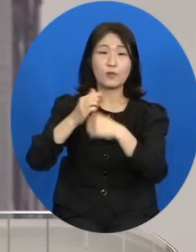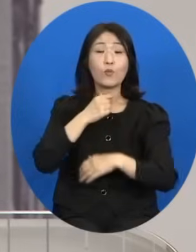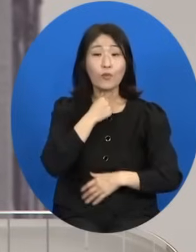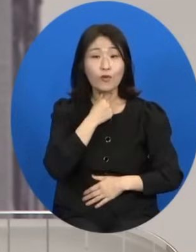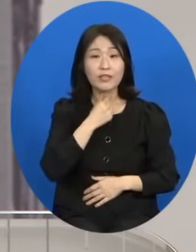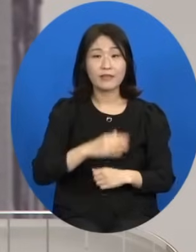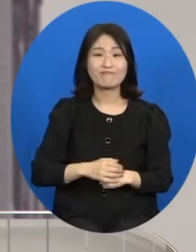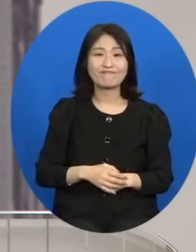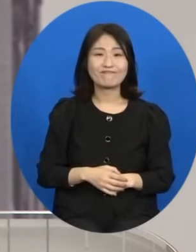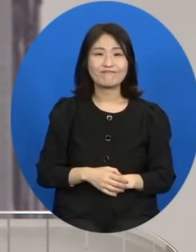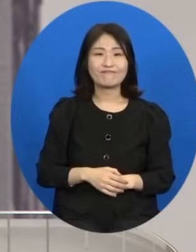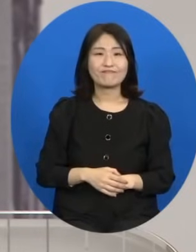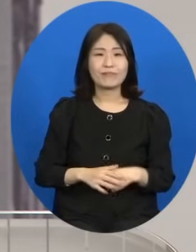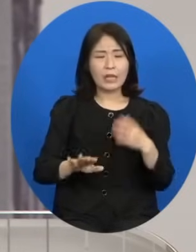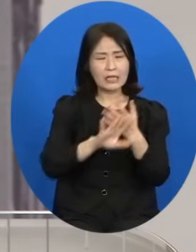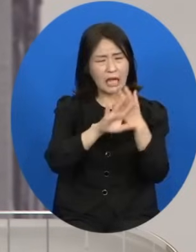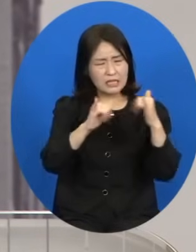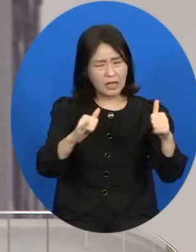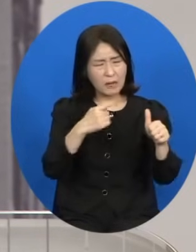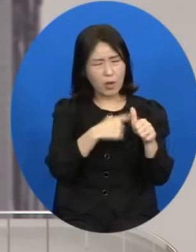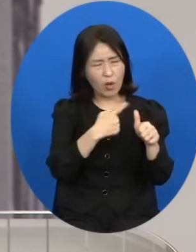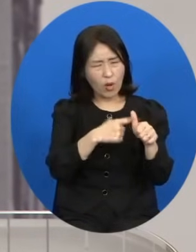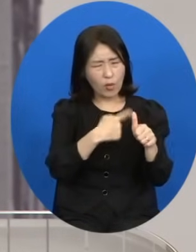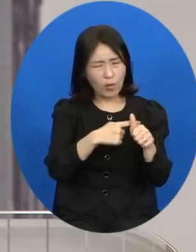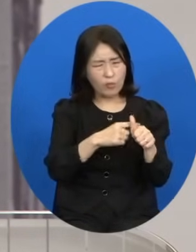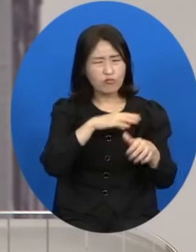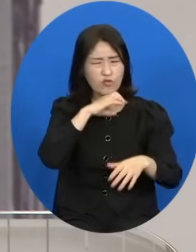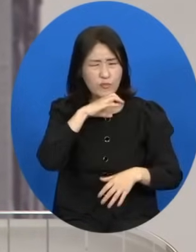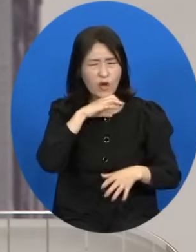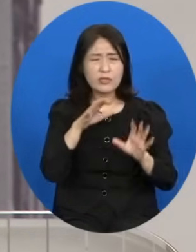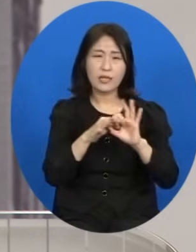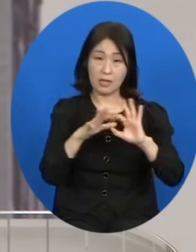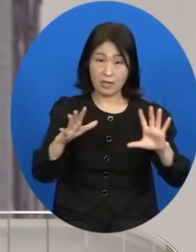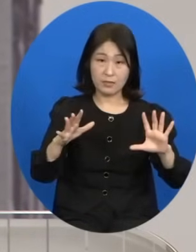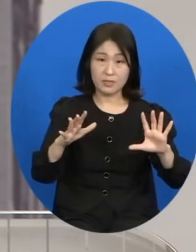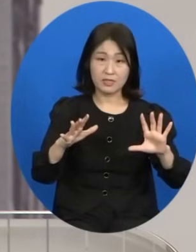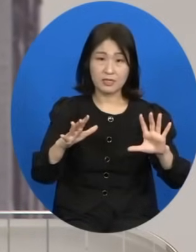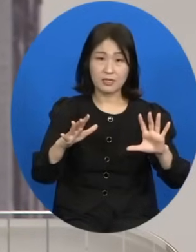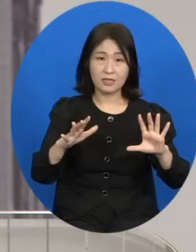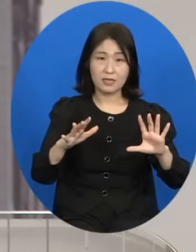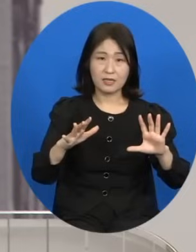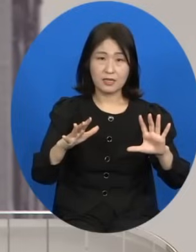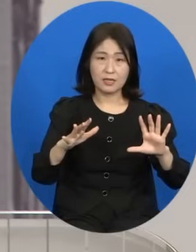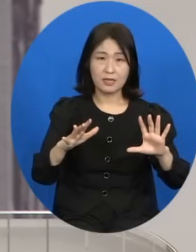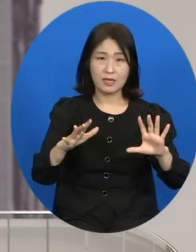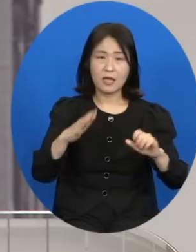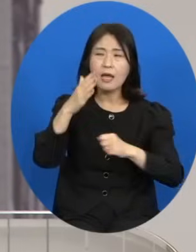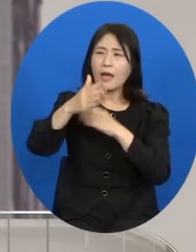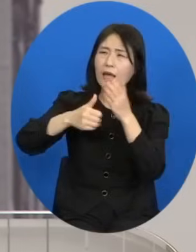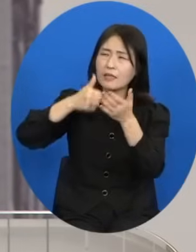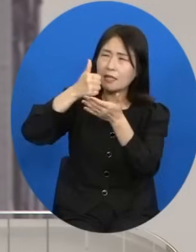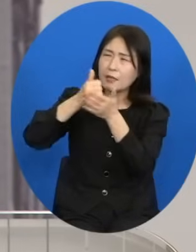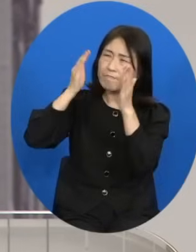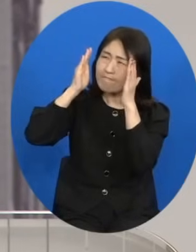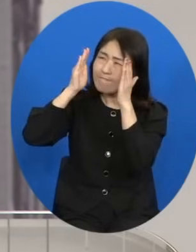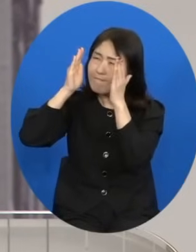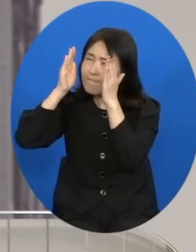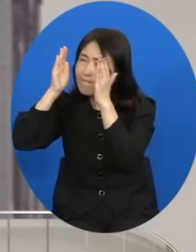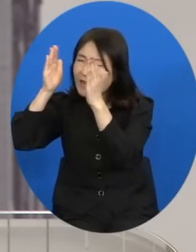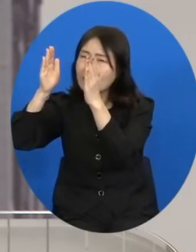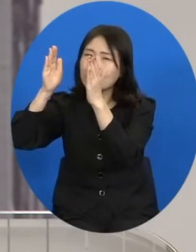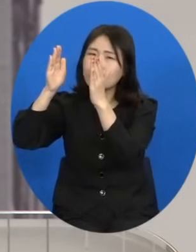조롱하고 쓸데 없다 이런 얘기 나와도 긍휼히 여기면서 그 길을 묵묵히 주님과 걸어가신 여러분들이